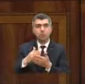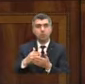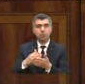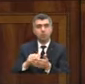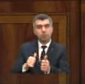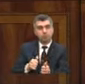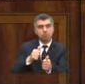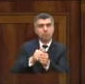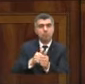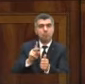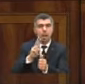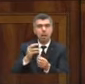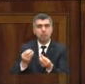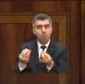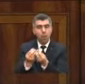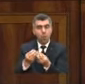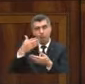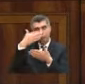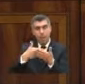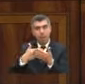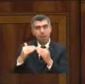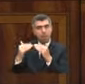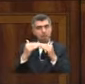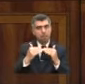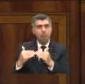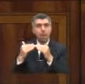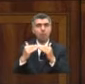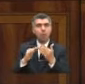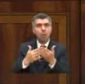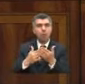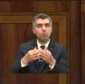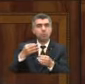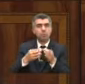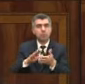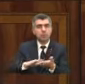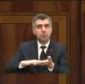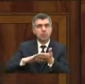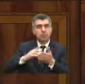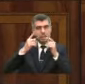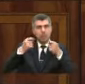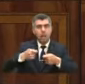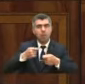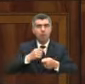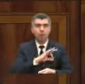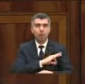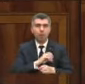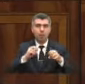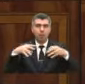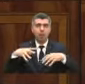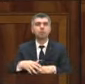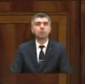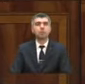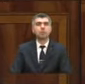جديد، مغرب يقوم على المساواة وتكافؤ الفرص والاقتسام العادل والثروة. والسلام عليكم ورحمة الله.